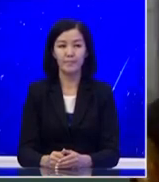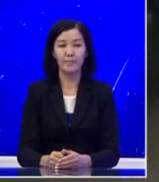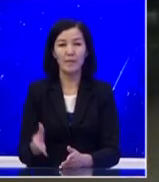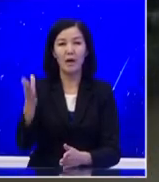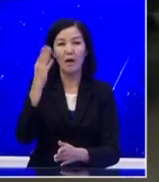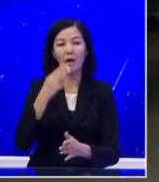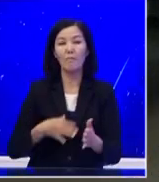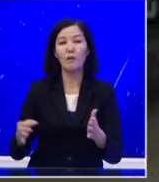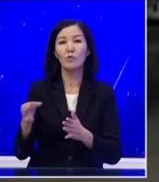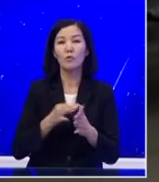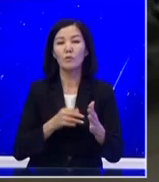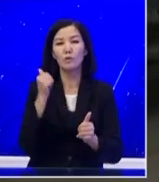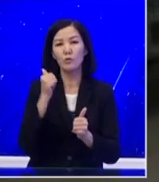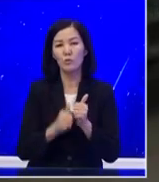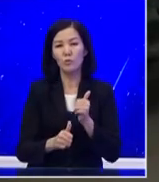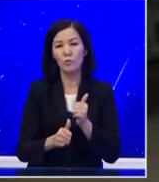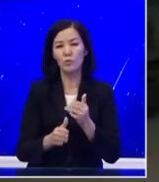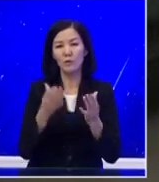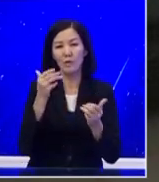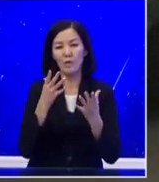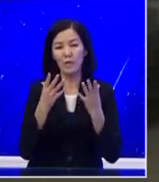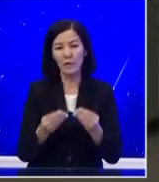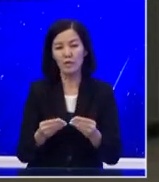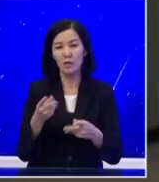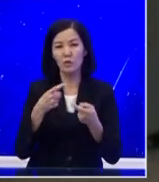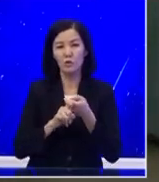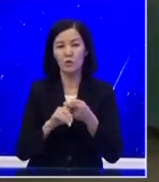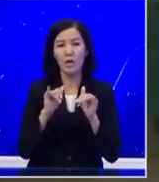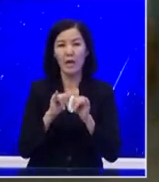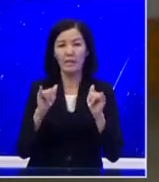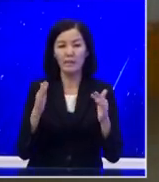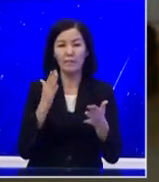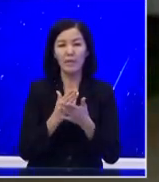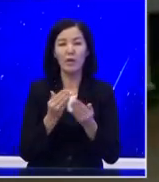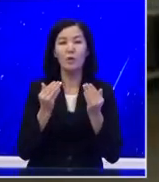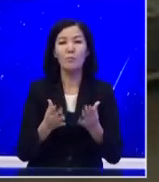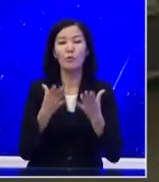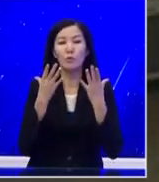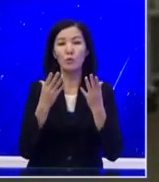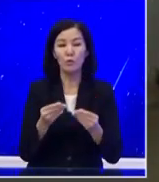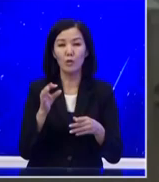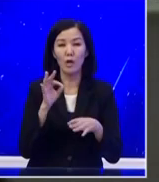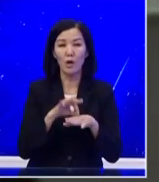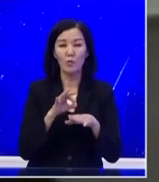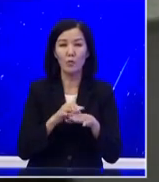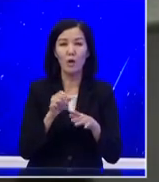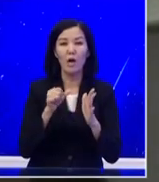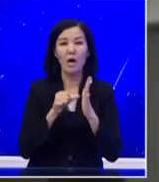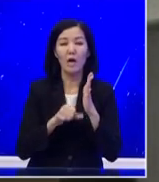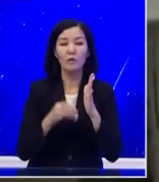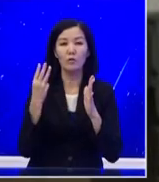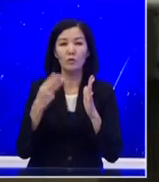Алматы облысында күн санап COVID-19 инфекциясын жұқтырғандар саны артып келеді. Бүгінде аты жаман дерт 630-дан